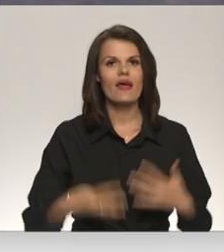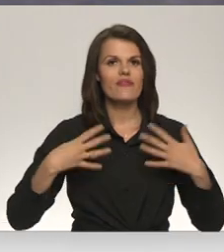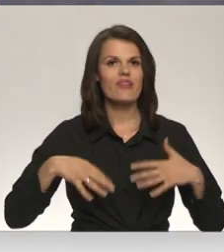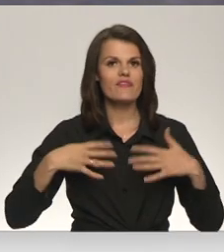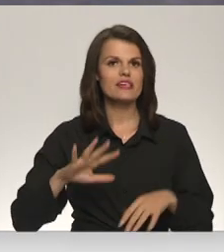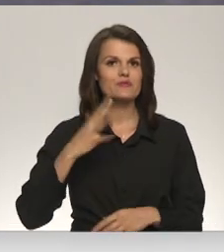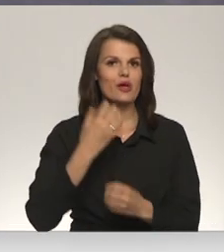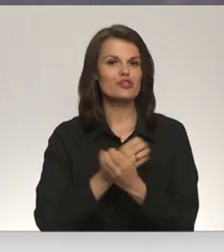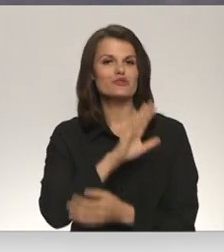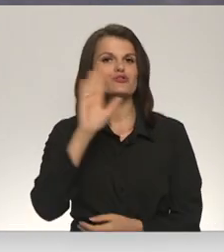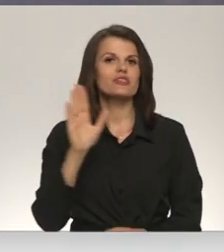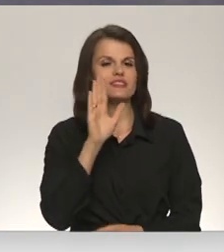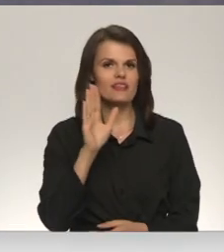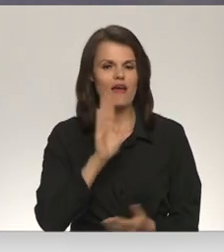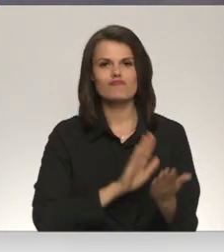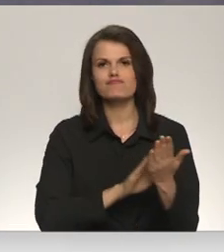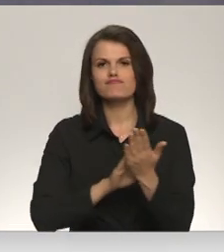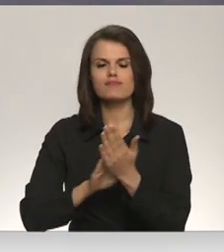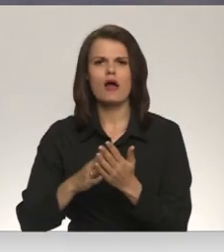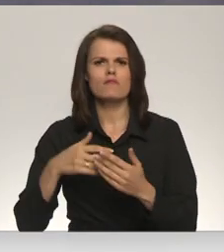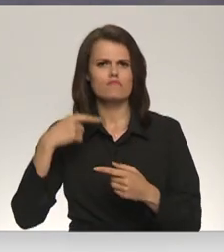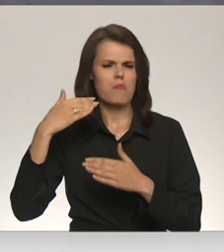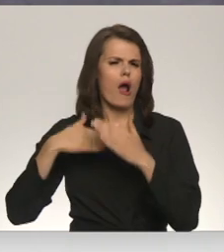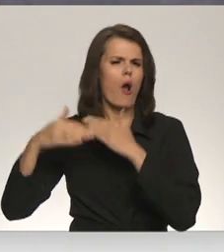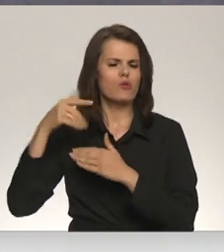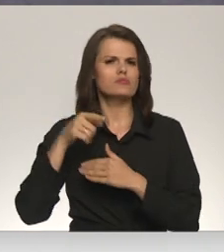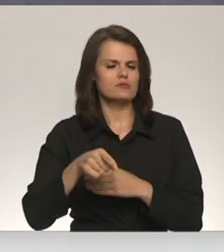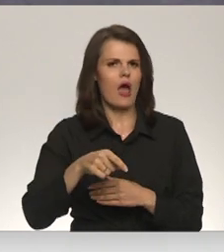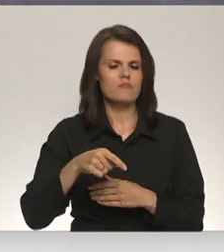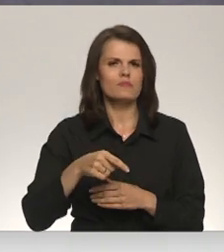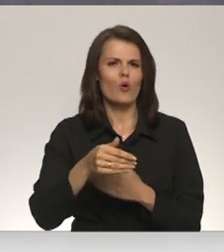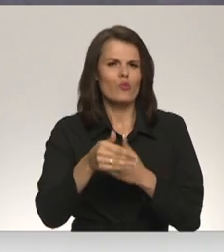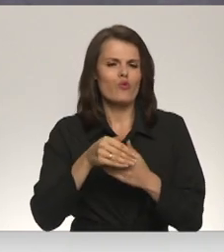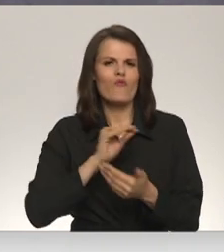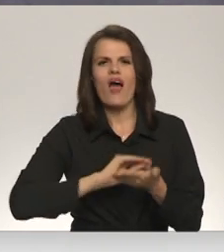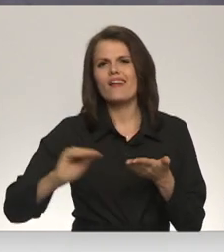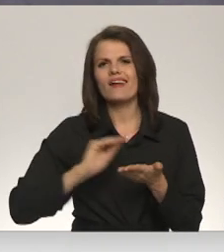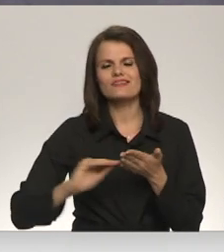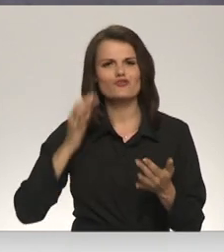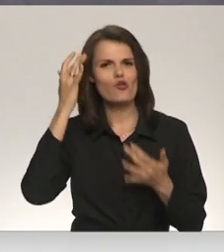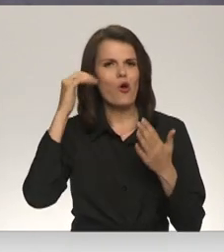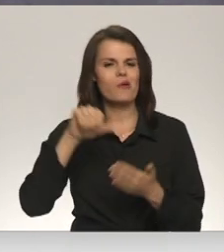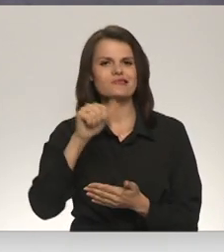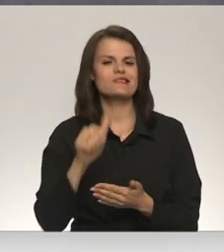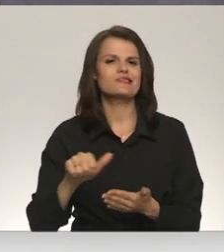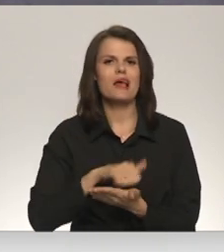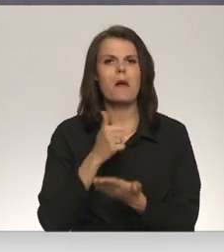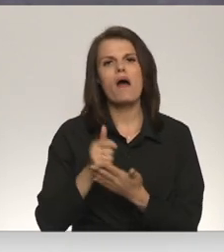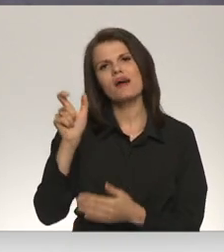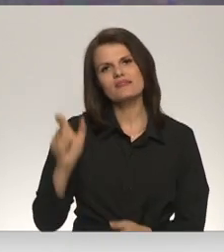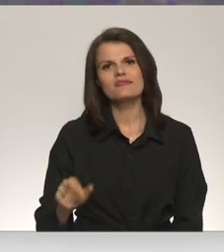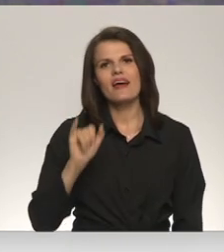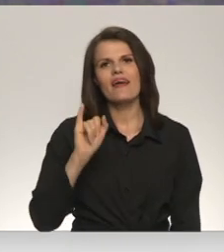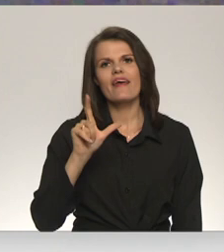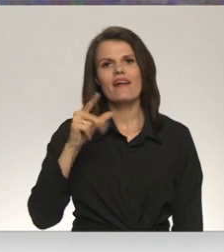95. Dzimšanas dienā godināta vairākām paaudzēm tuva rakstniece, viena no spilgtākajām romantiskā stila pārstāvēm latviešu prozā Ilze